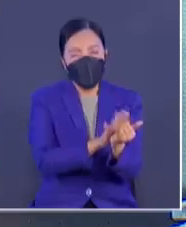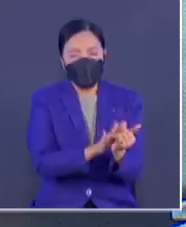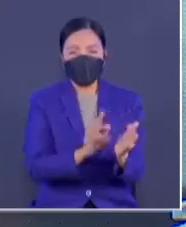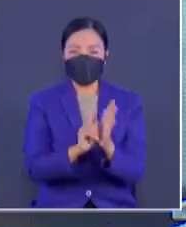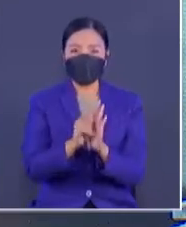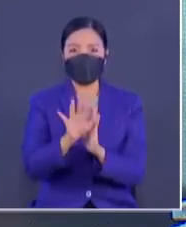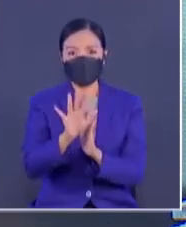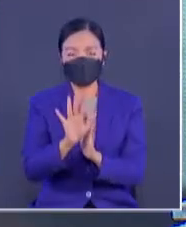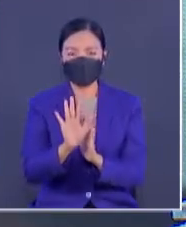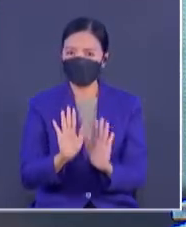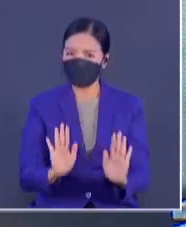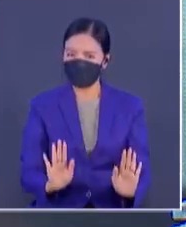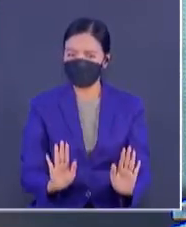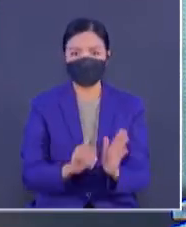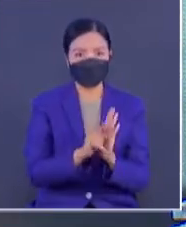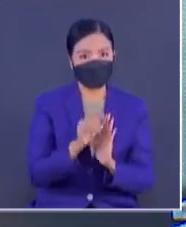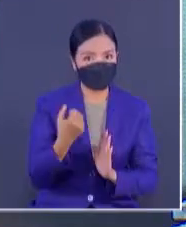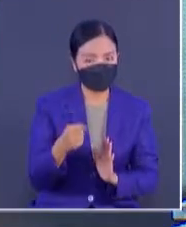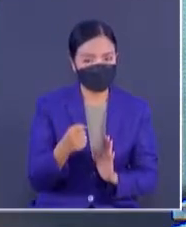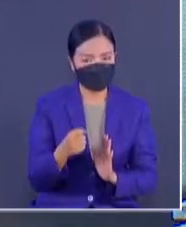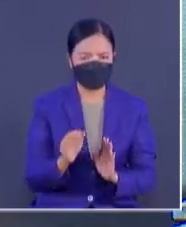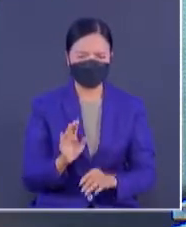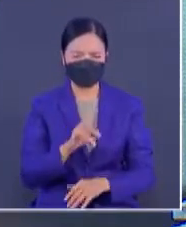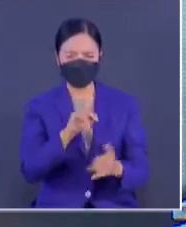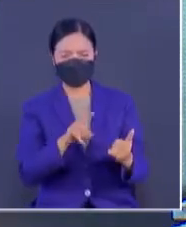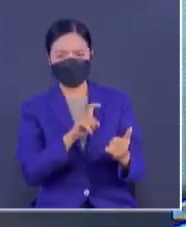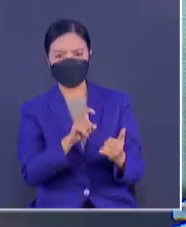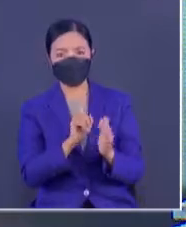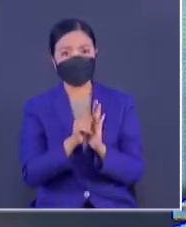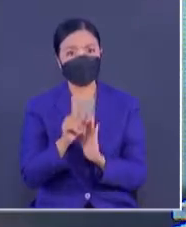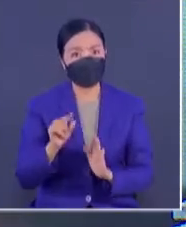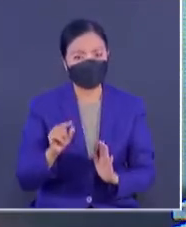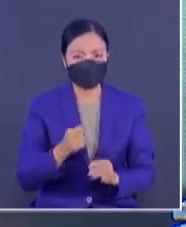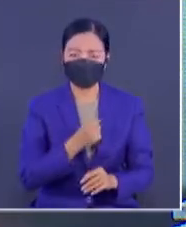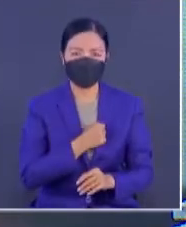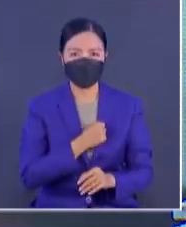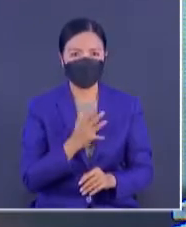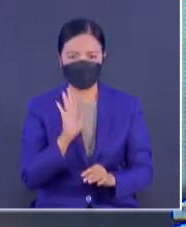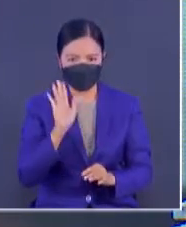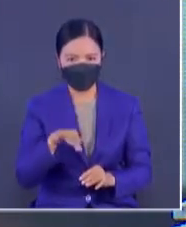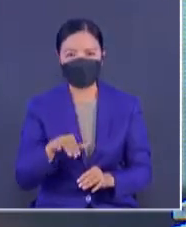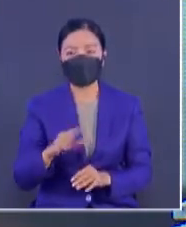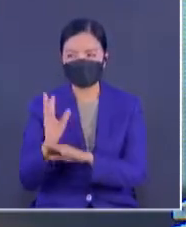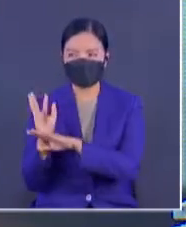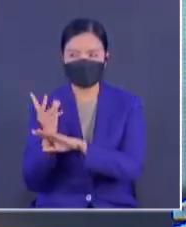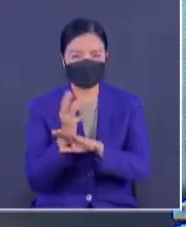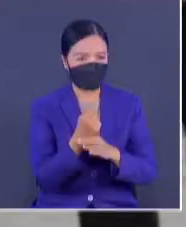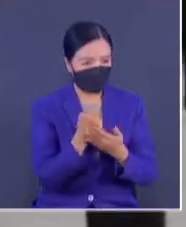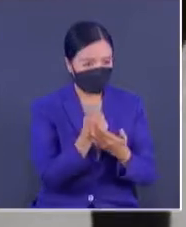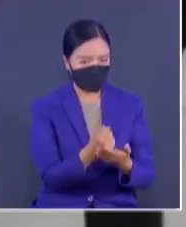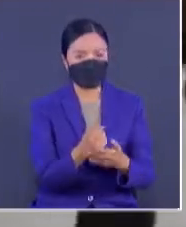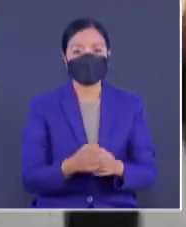5นาทีผ่านไปไม่เท่าไหร่10นาทีผ่านไปเริ่มเอะใจ20นาทีทนไม่ไหวแล้วครับต้องเรียกกู้ภัยมาช่วยครับ